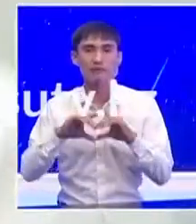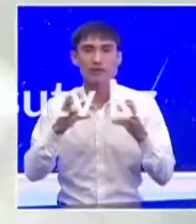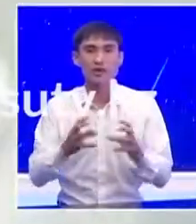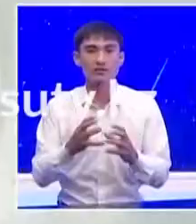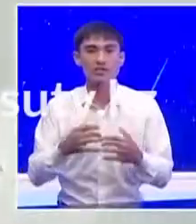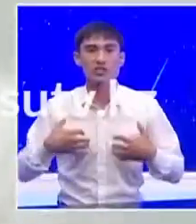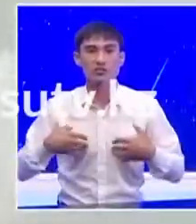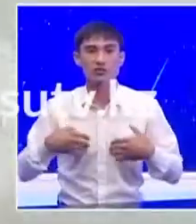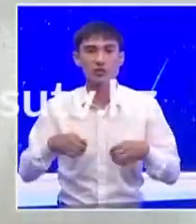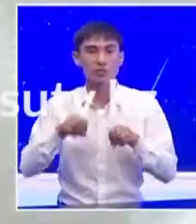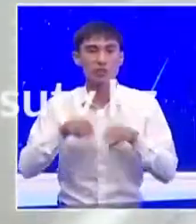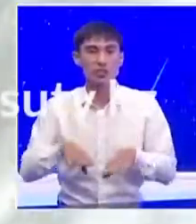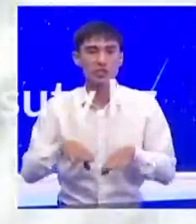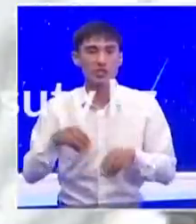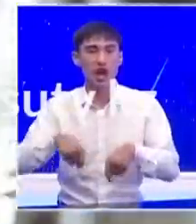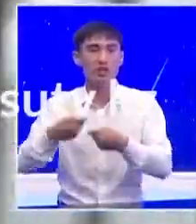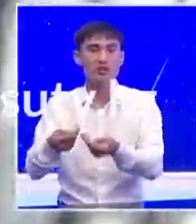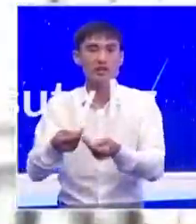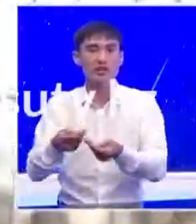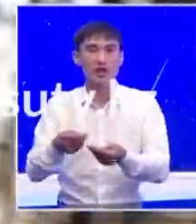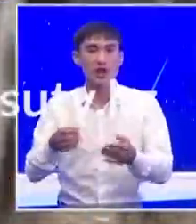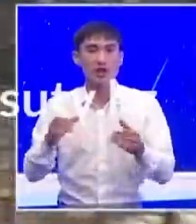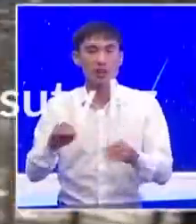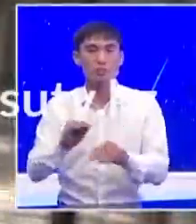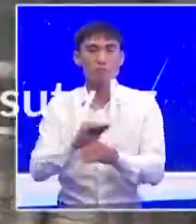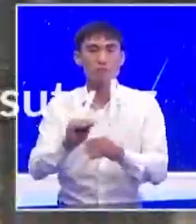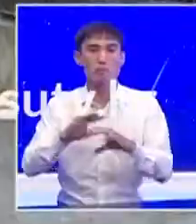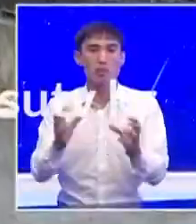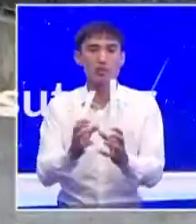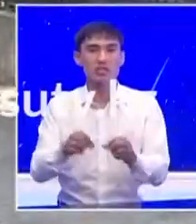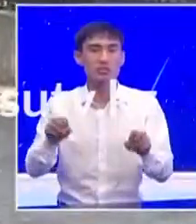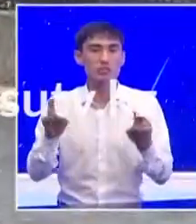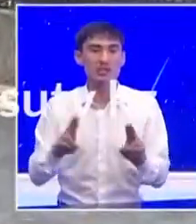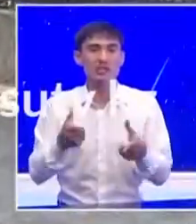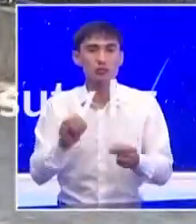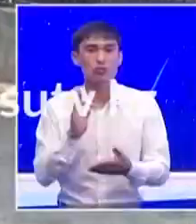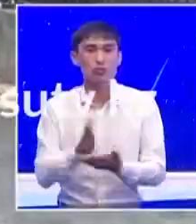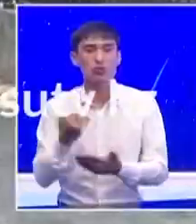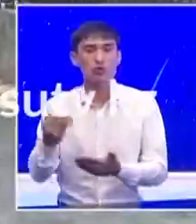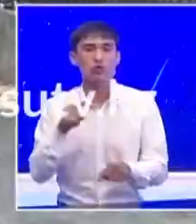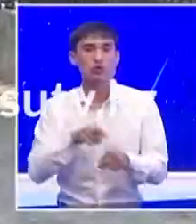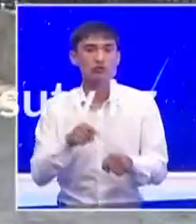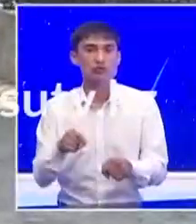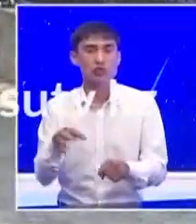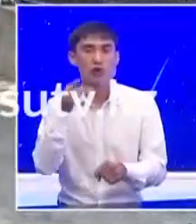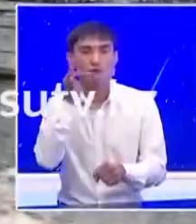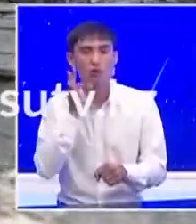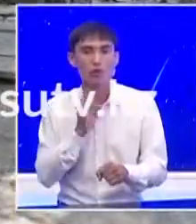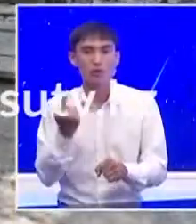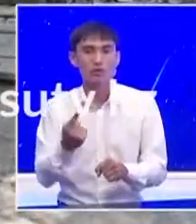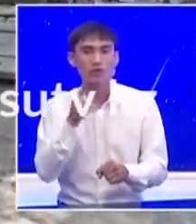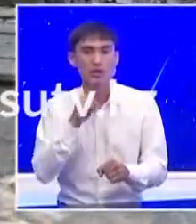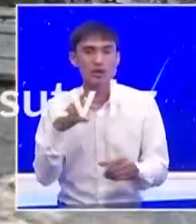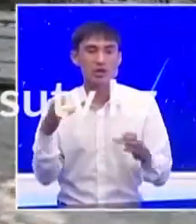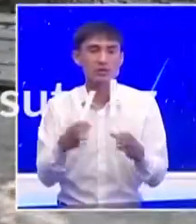животного егерь принял решение отдать олененка на попечение специалистам, где он будет чувствовать себя комфортно в компании